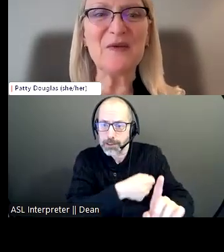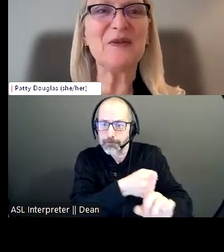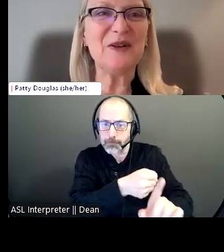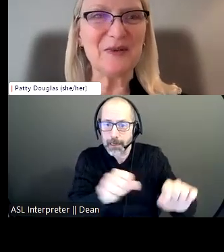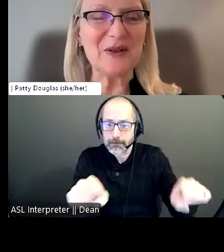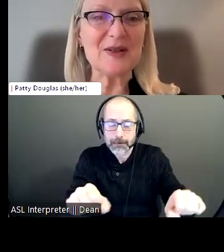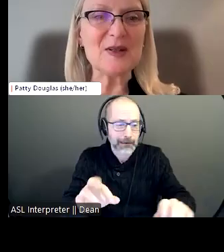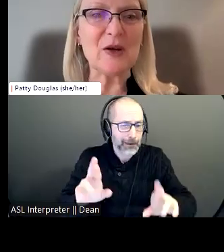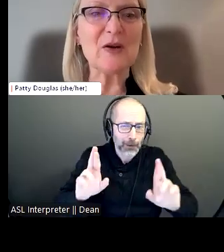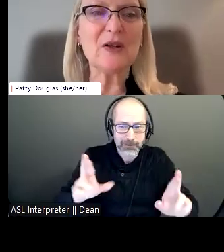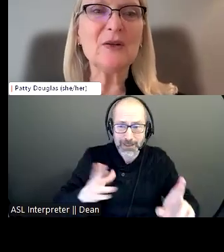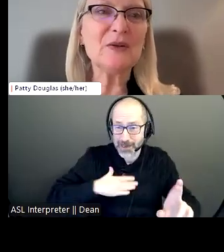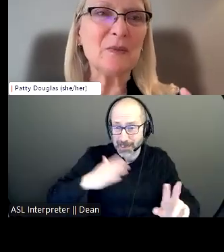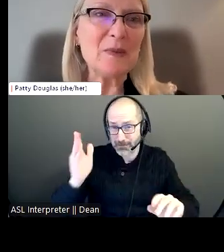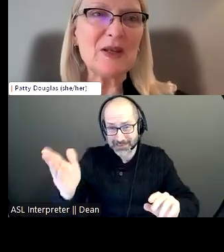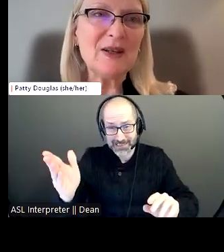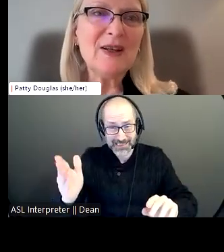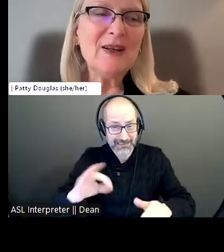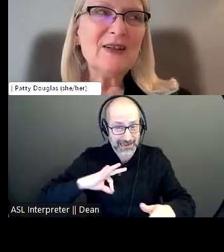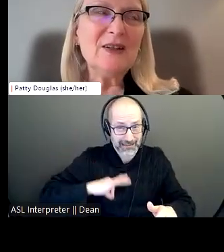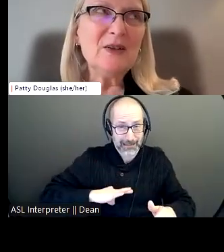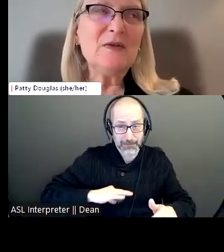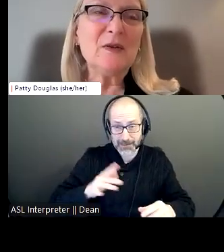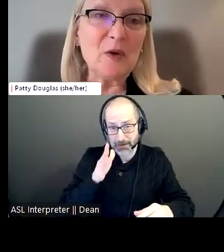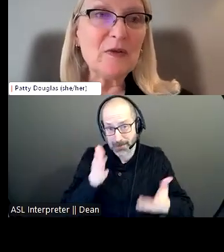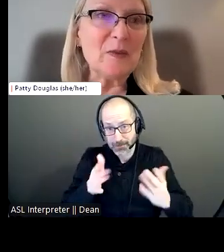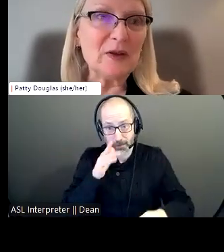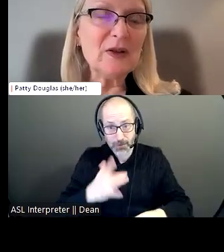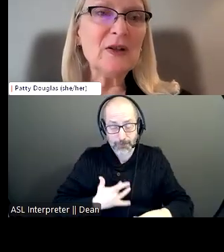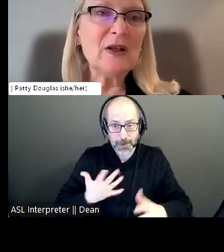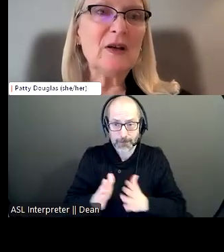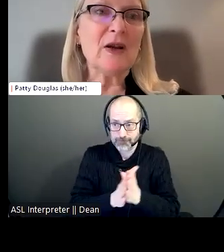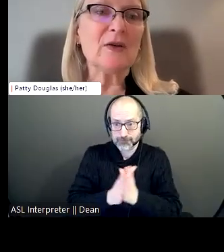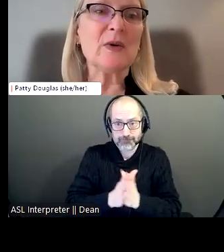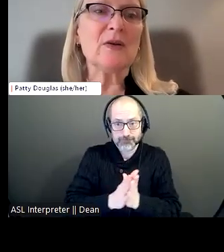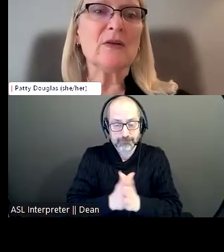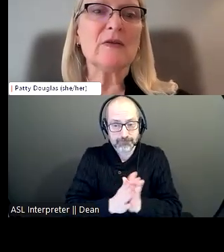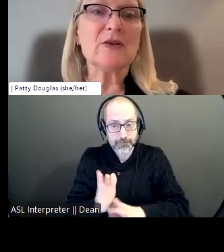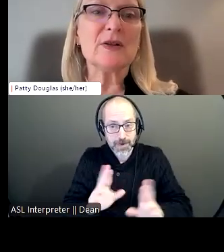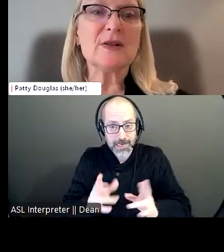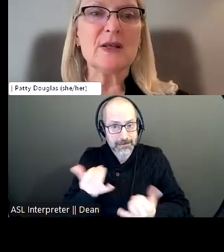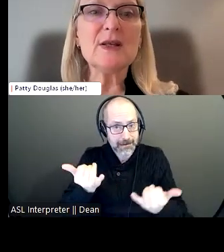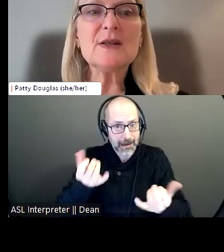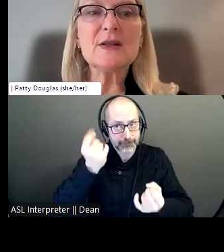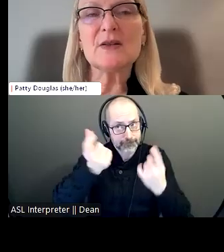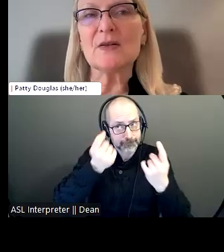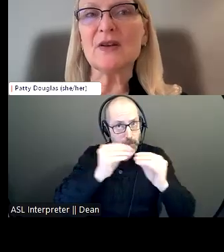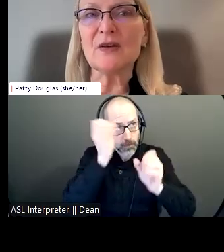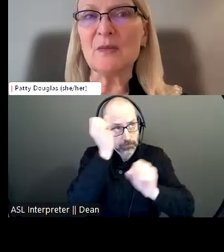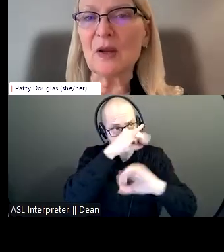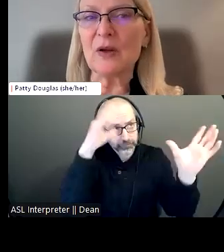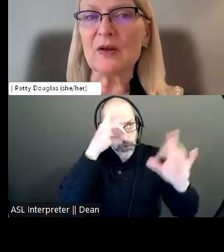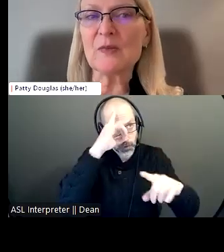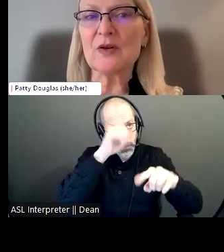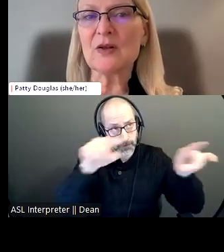et j'espère que cette conférence vous a été utile et que vous serez plus